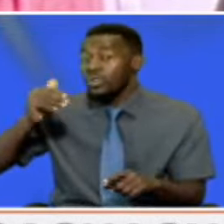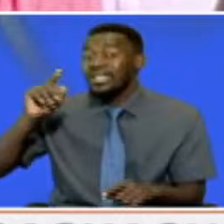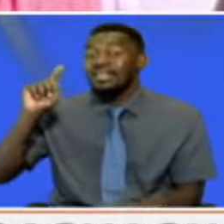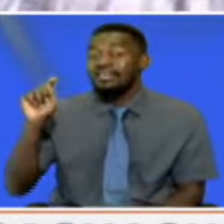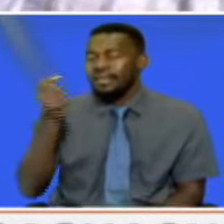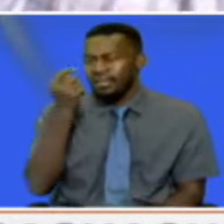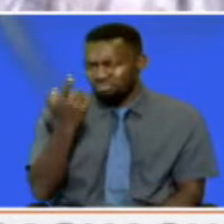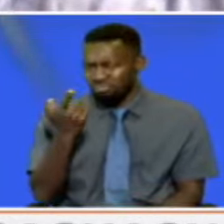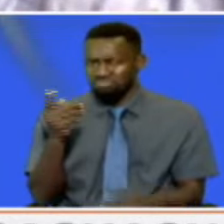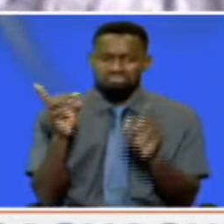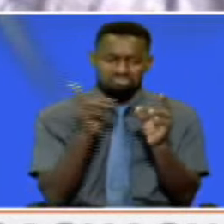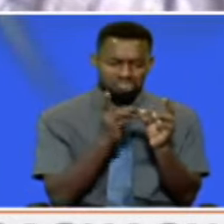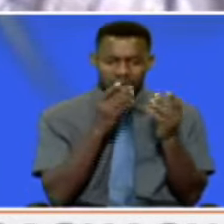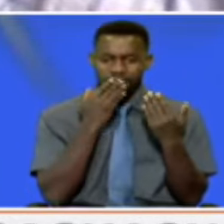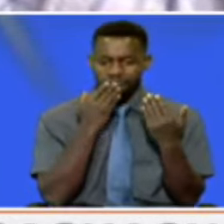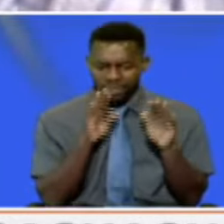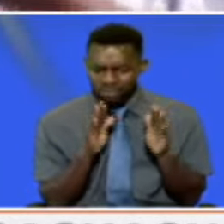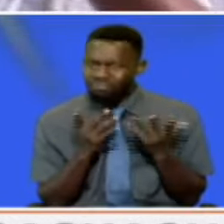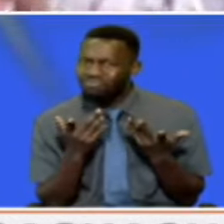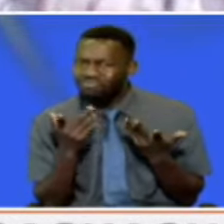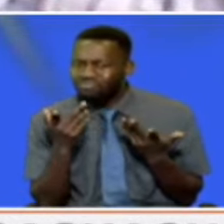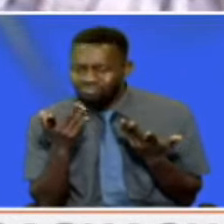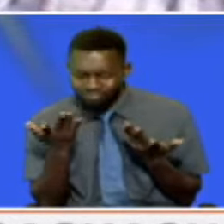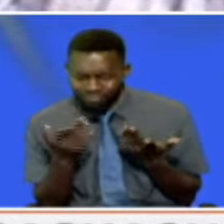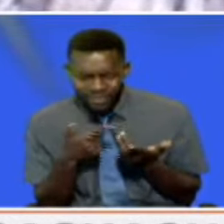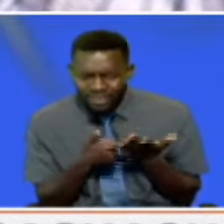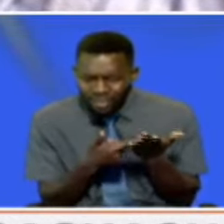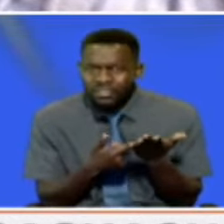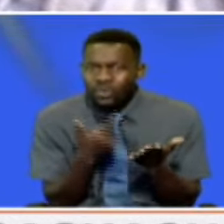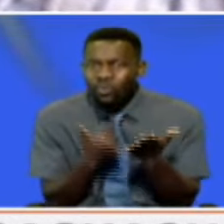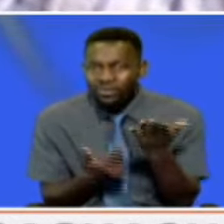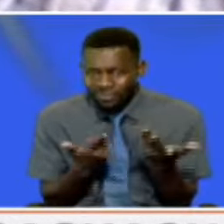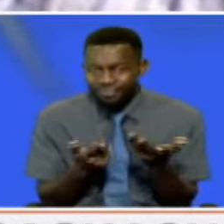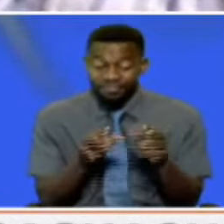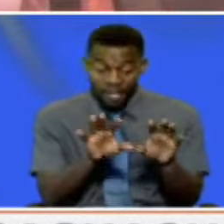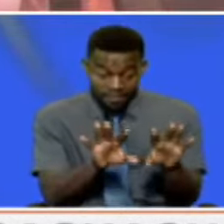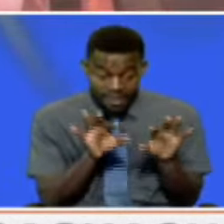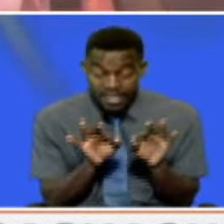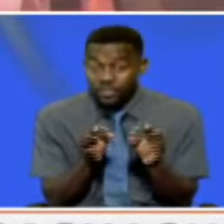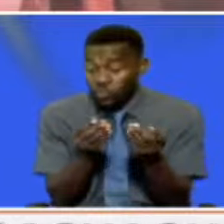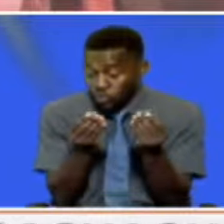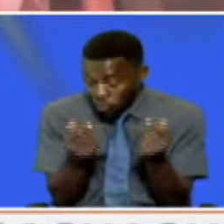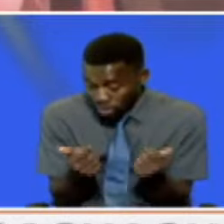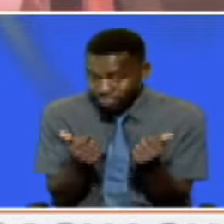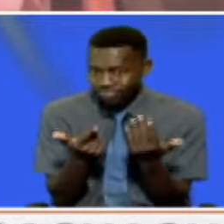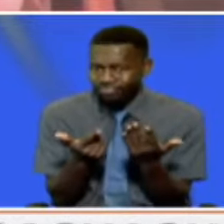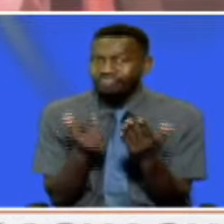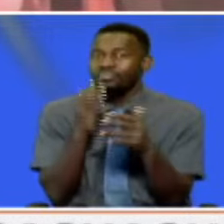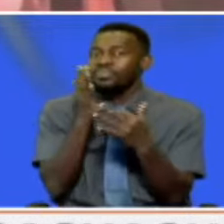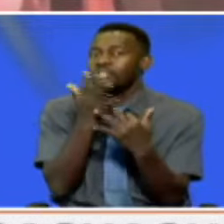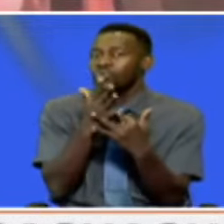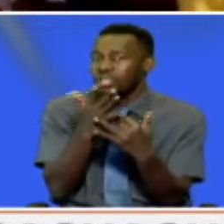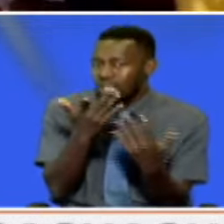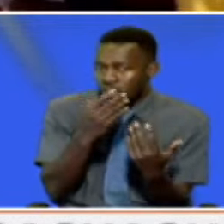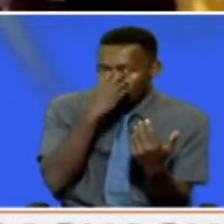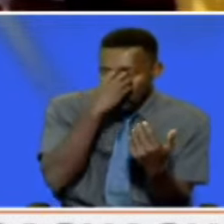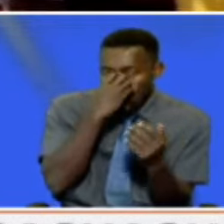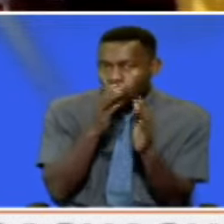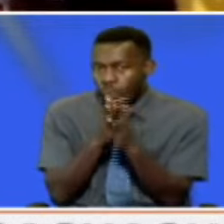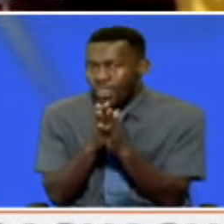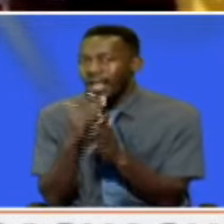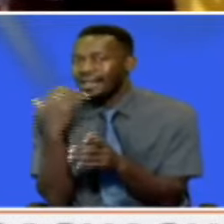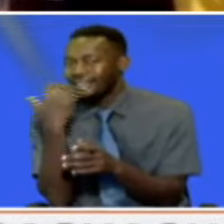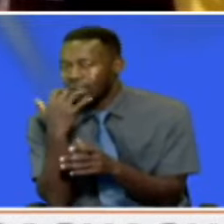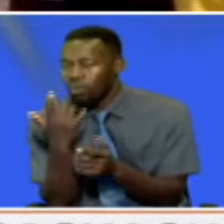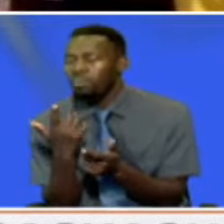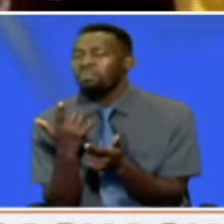likiwa kuzungumzia na kutafuta suluhu ya tofauti za kisiasa kati ya Rais William Ruto na naibu wake Rigathi Gachagua. Kikundi